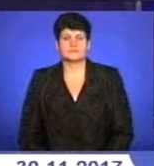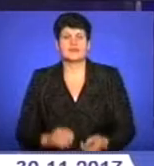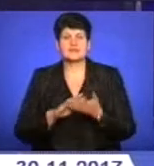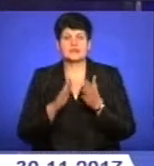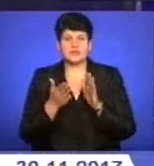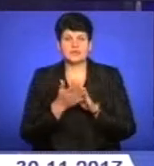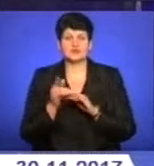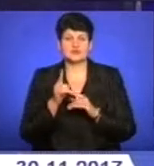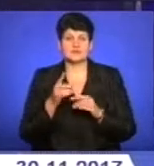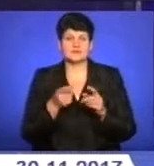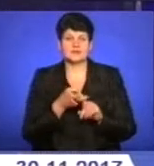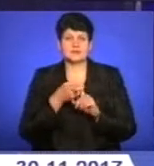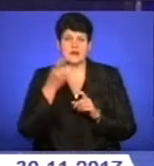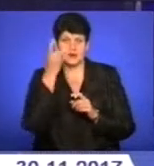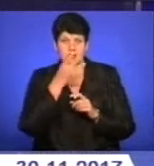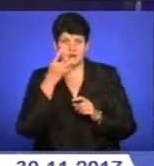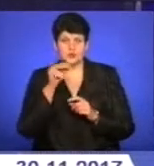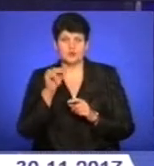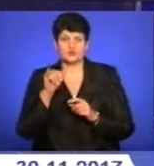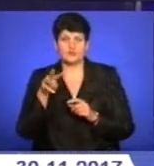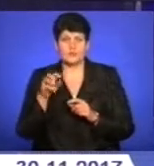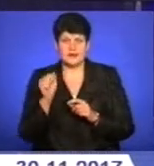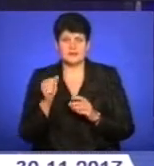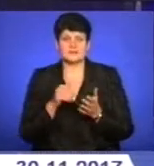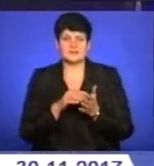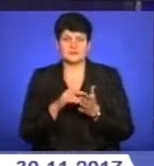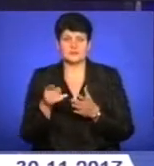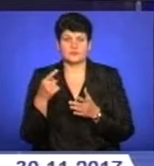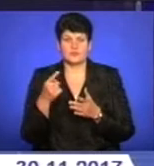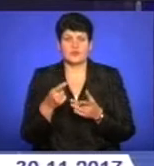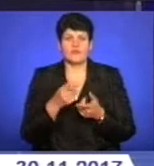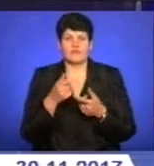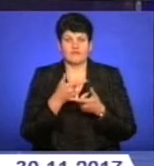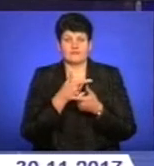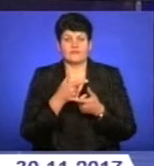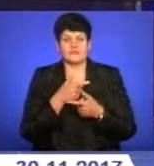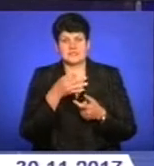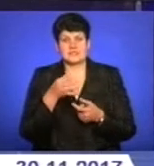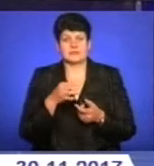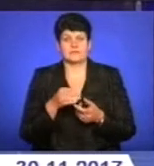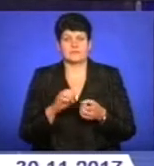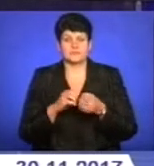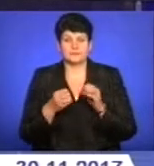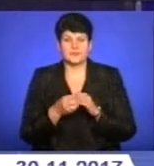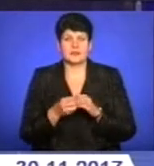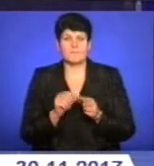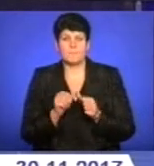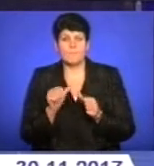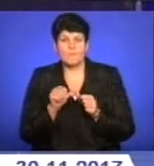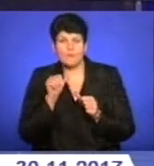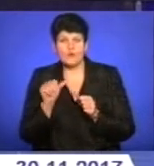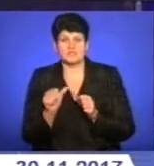Ситуацію щодо африканської чуми свиней на Тернопільщині офіційно визнали загрозливою. На позачерговому засіданні Державної